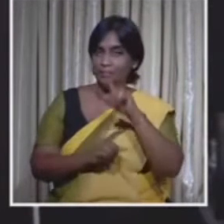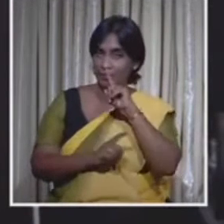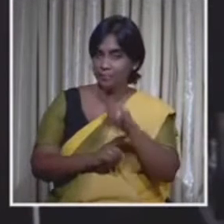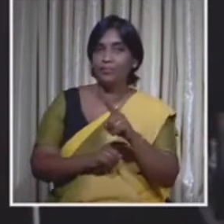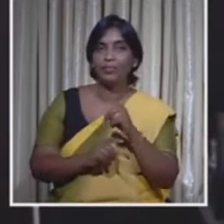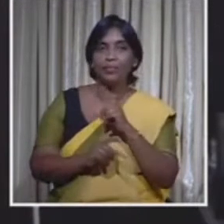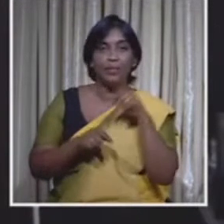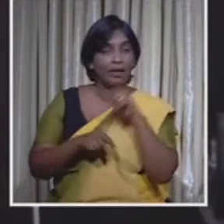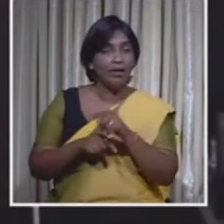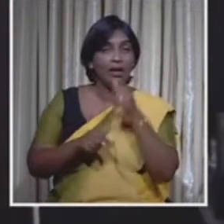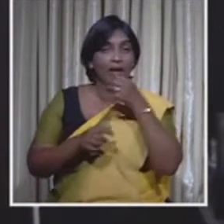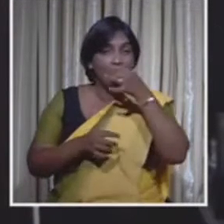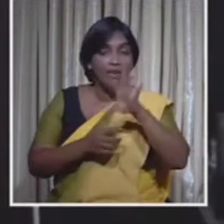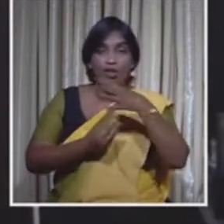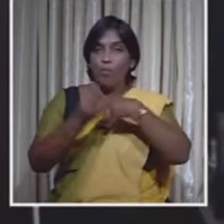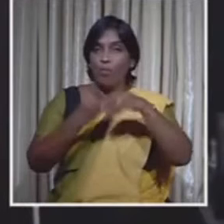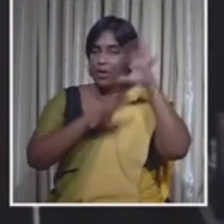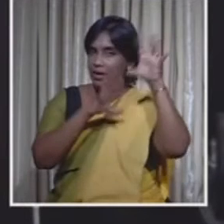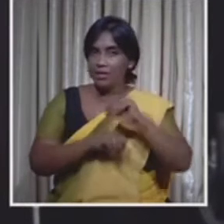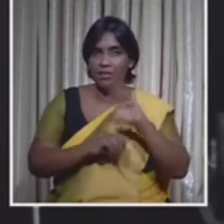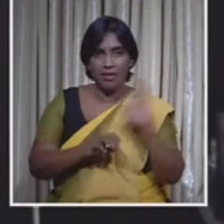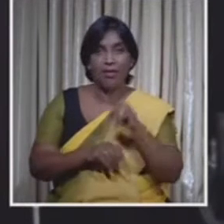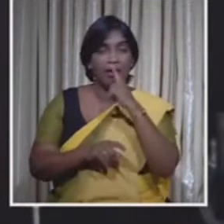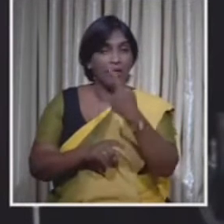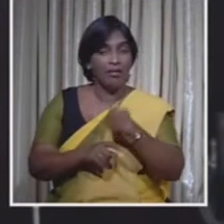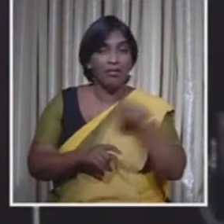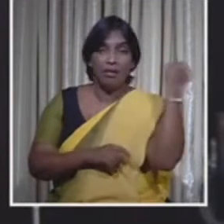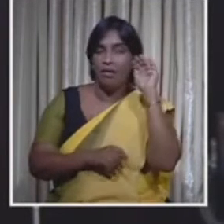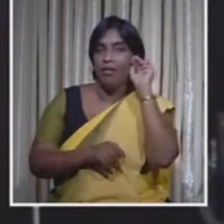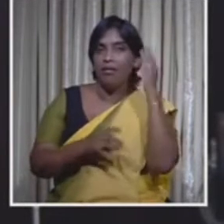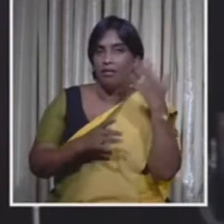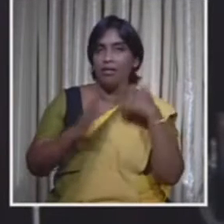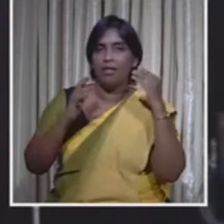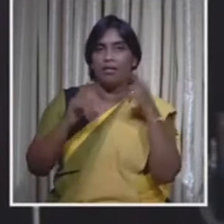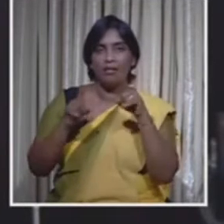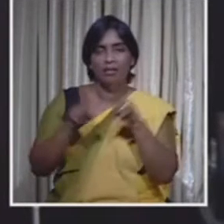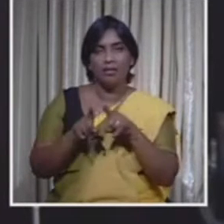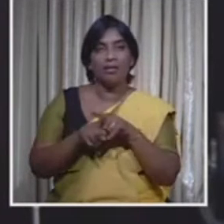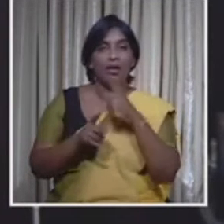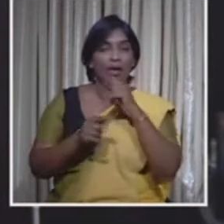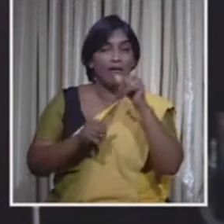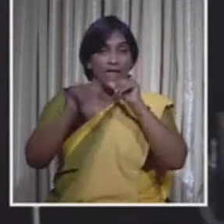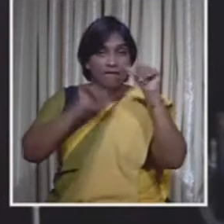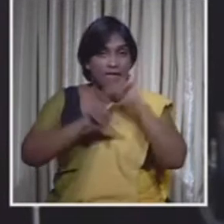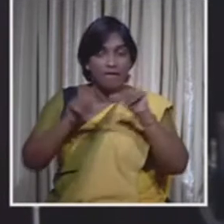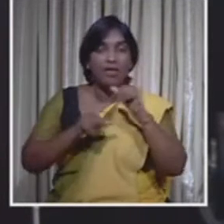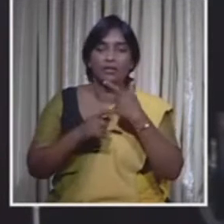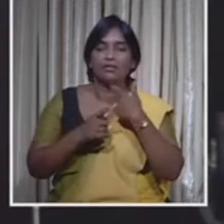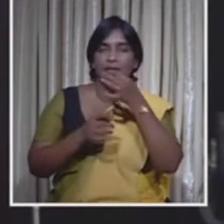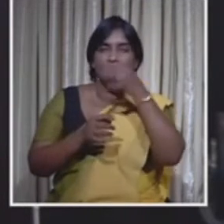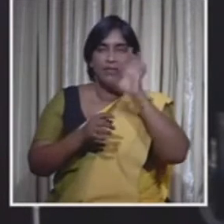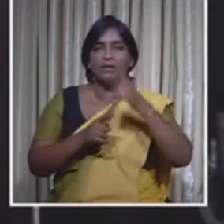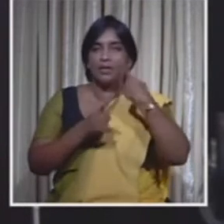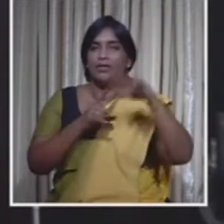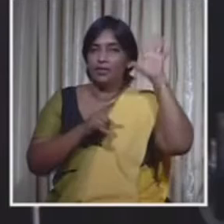වී සඳහා කිසිදු රසායනික පොහොරක් ගේන්නේ නැහැ. ඔබතුමා මගේ කතාව අහගෙන හිටියේ නැහැ. වැස්ස නිසා පලිබෝධනාශක ප්‍රමාණයක් පමණක් ගේන්න අවසර දුන්නයි